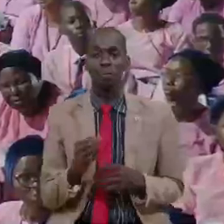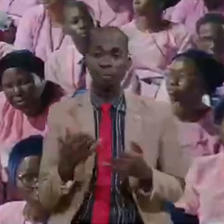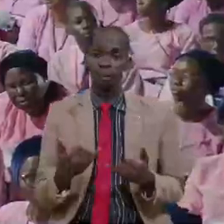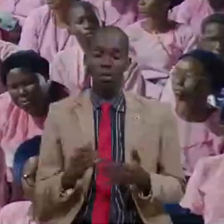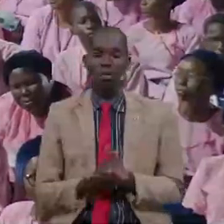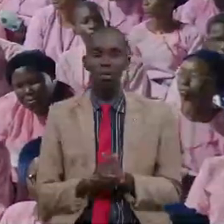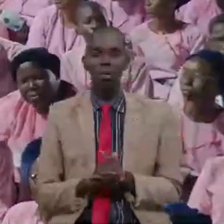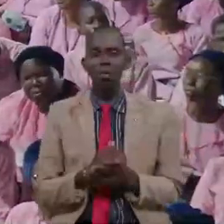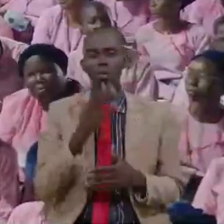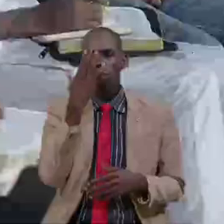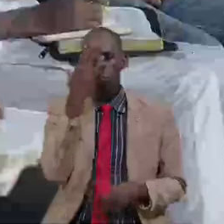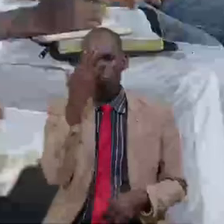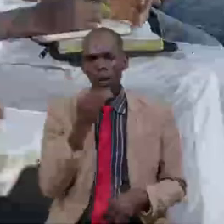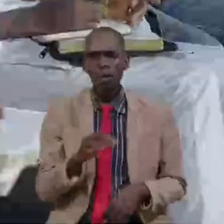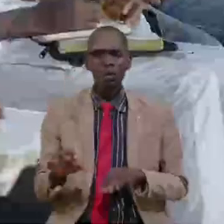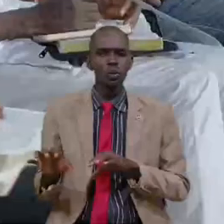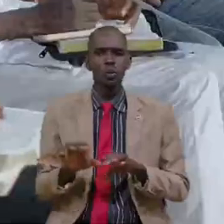corruption.